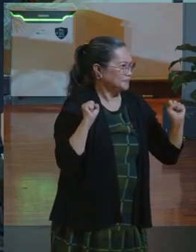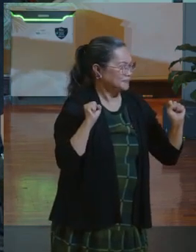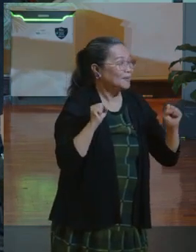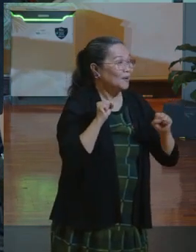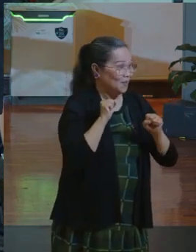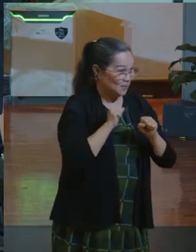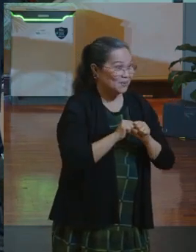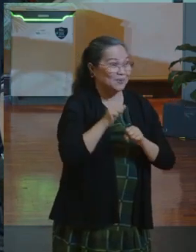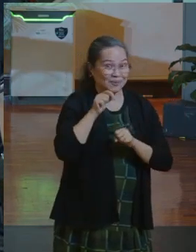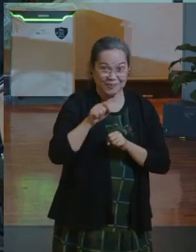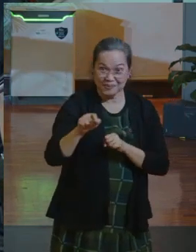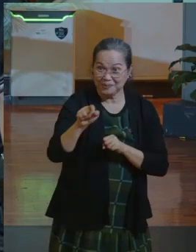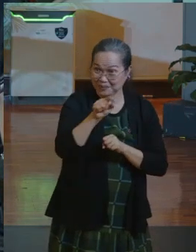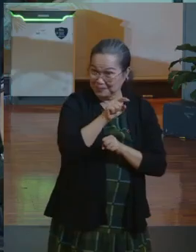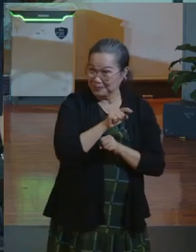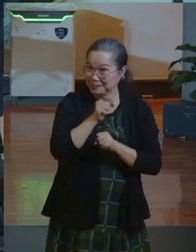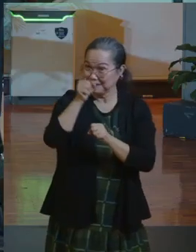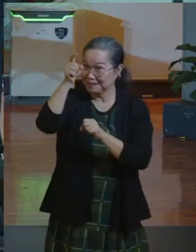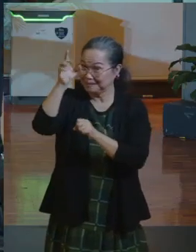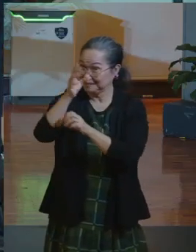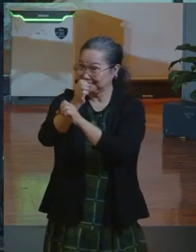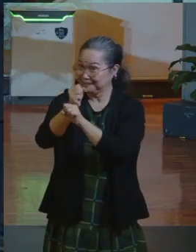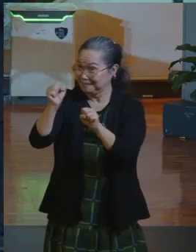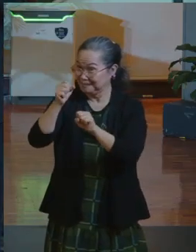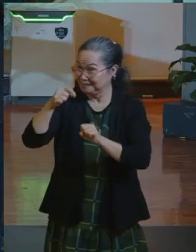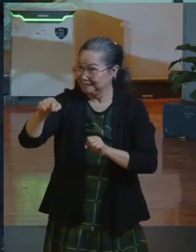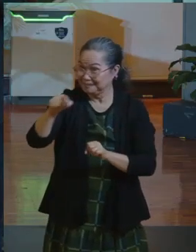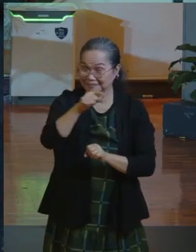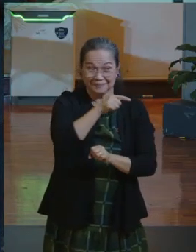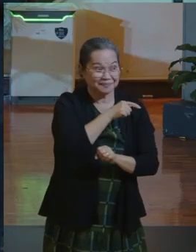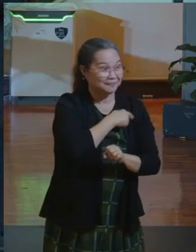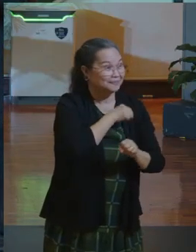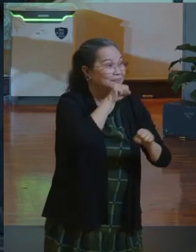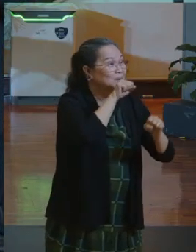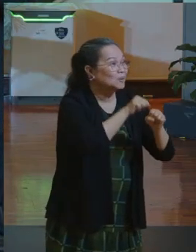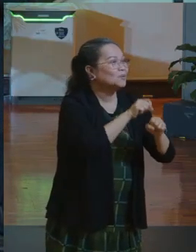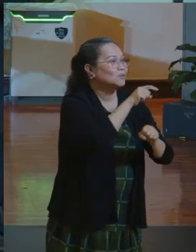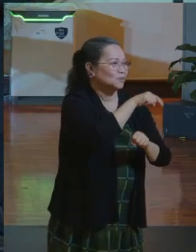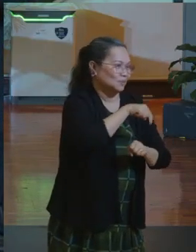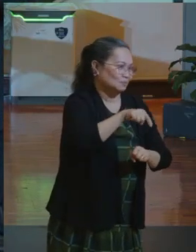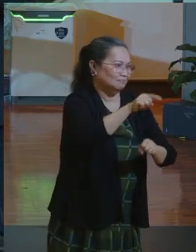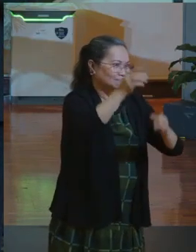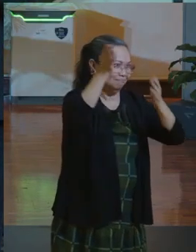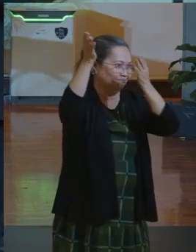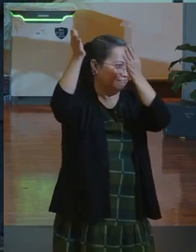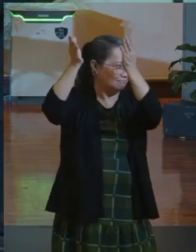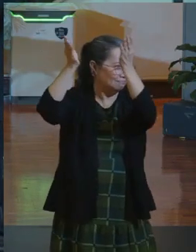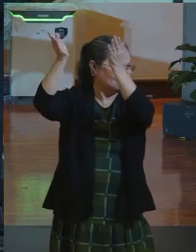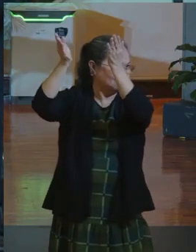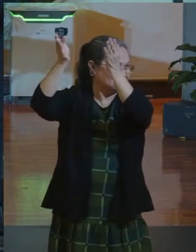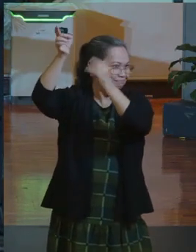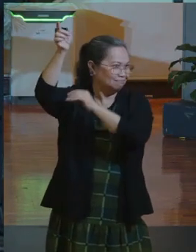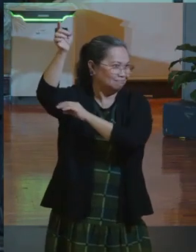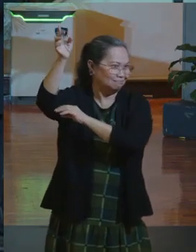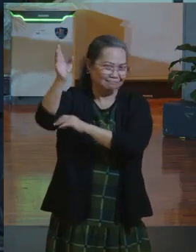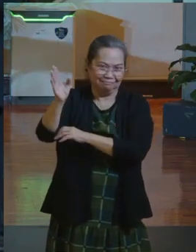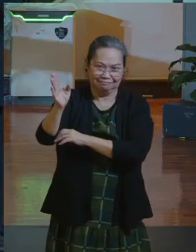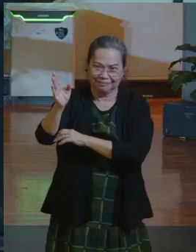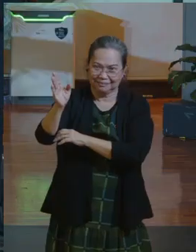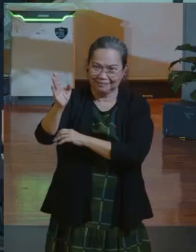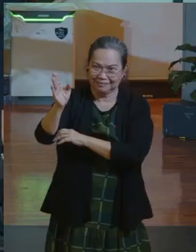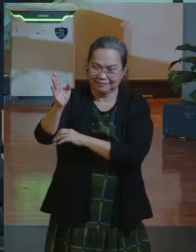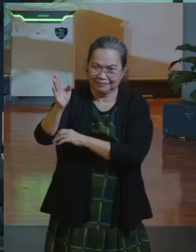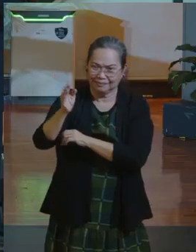Kaya tayo miligtas ng Panginoon upang maglingkod sa Kanya.